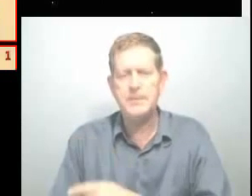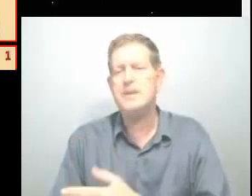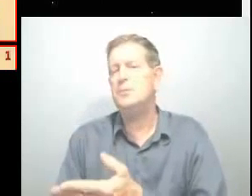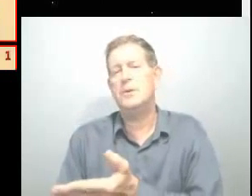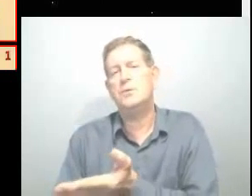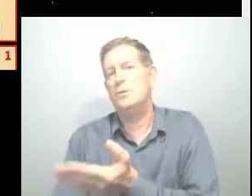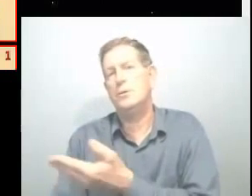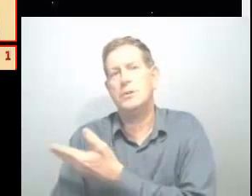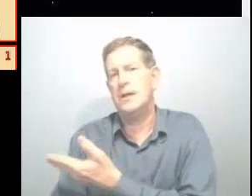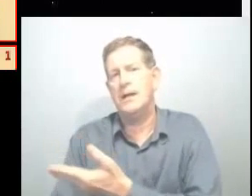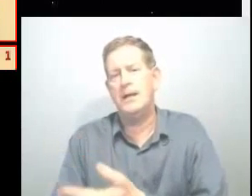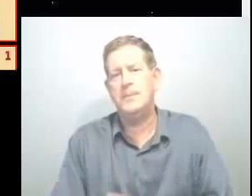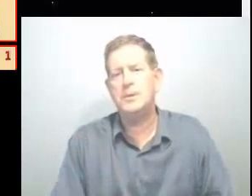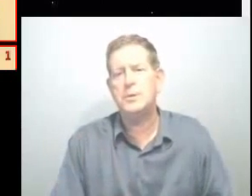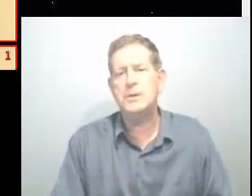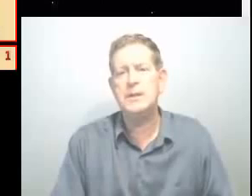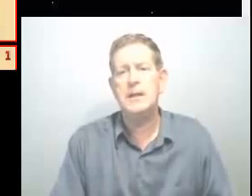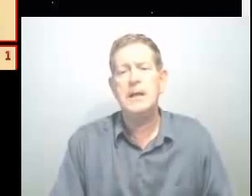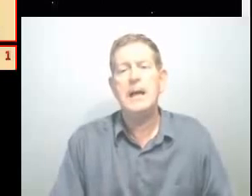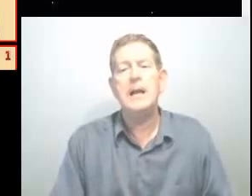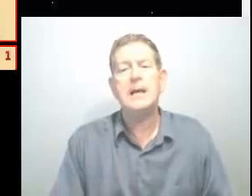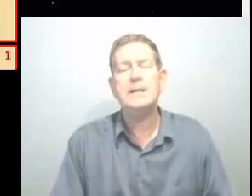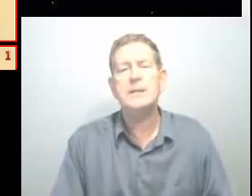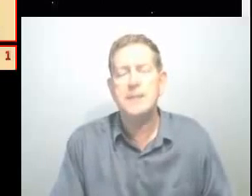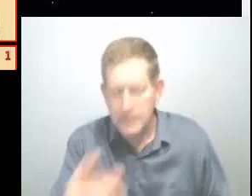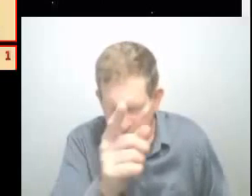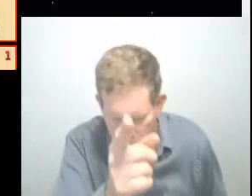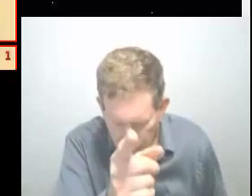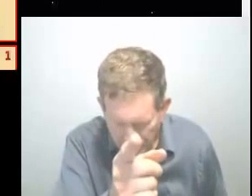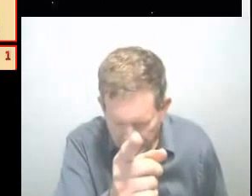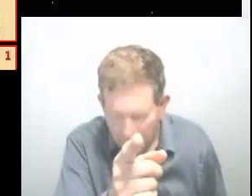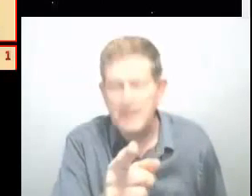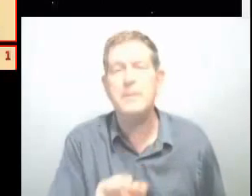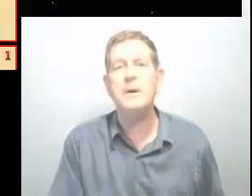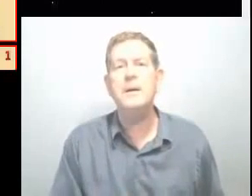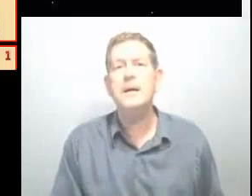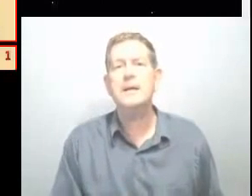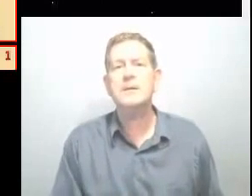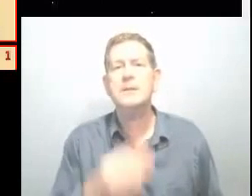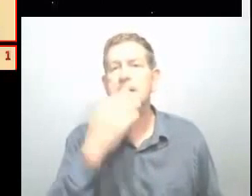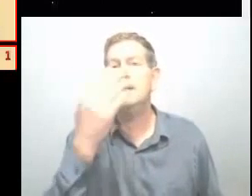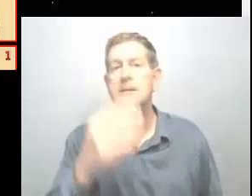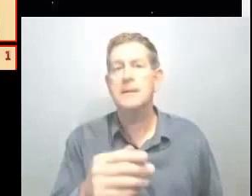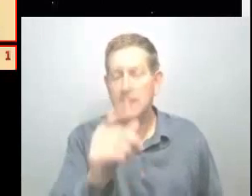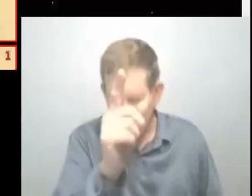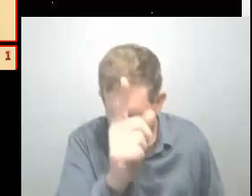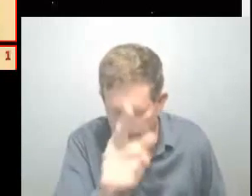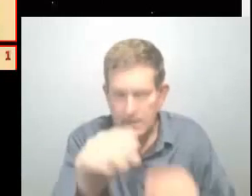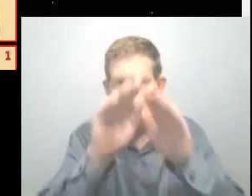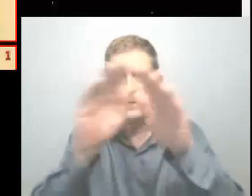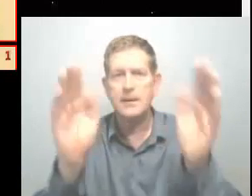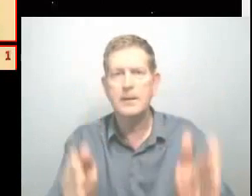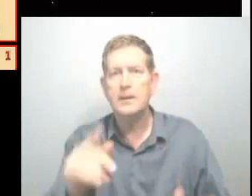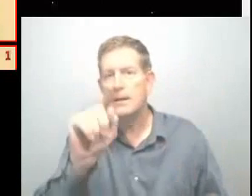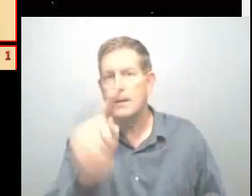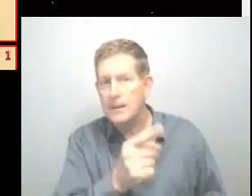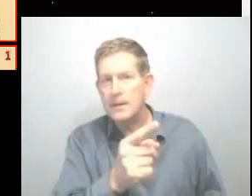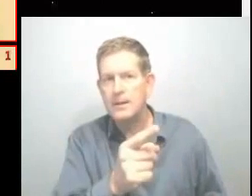il habite, bien sûr, c'est elle habite aussi. Et là, qu'est-ce que ça donne? Quand on parle formellement, qu'est-ce que c'est? Dites.